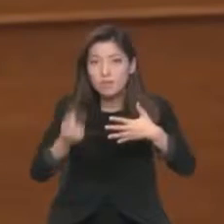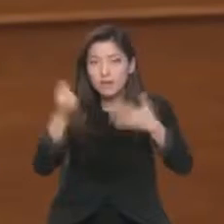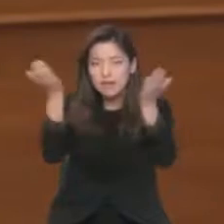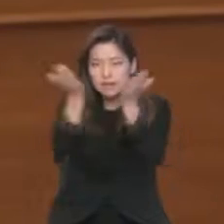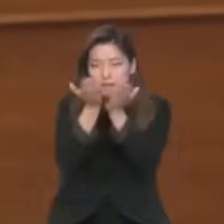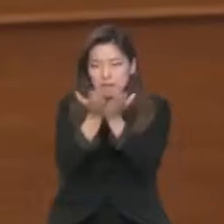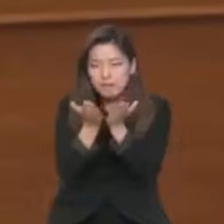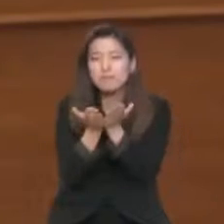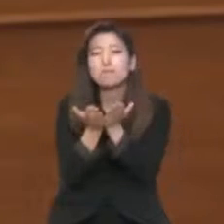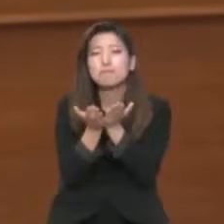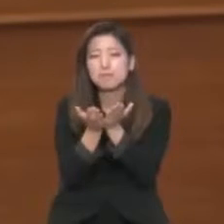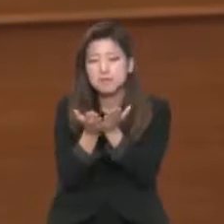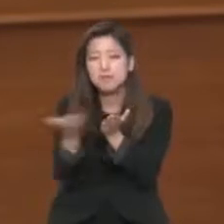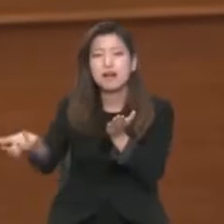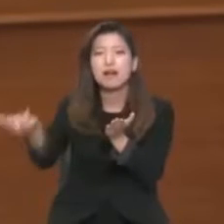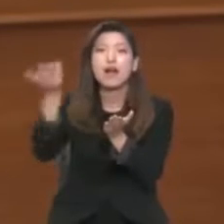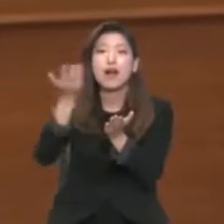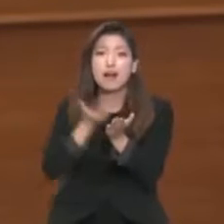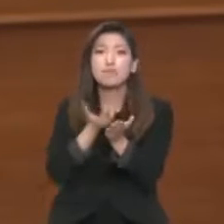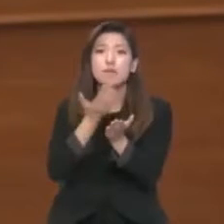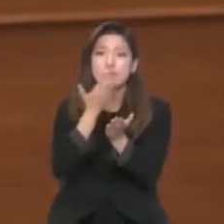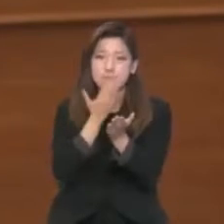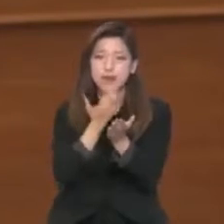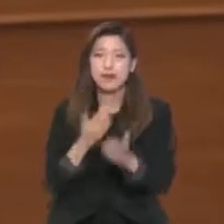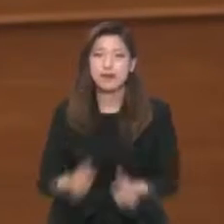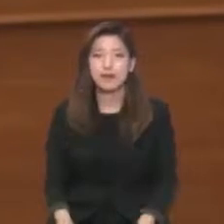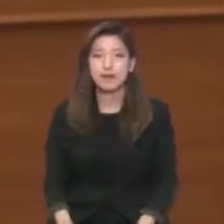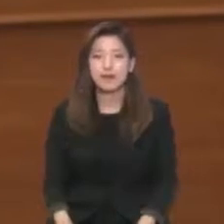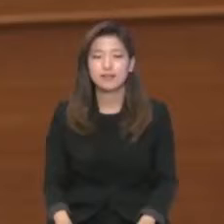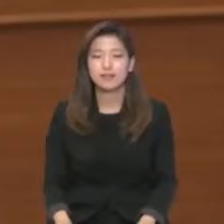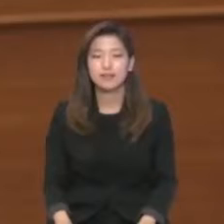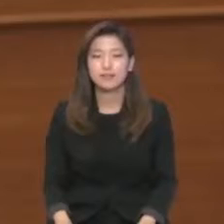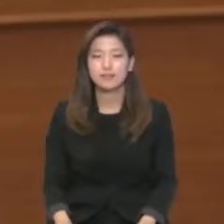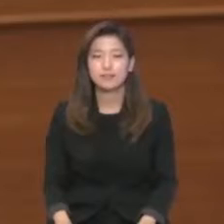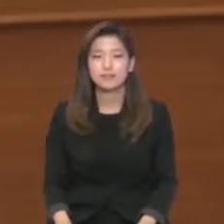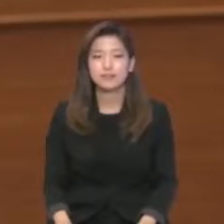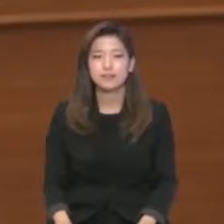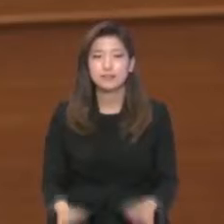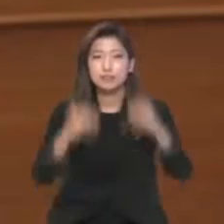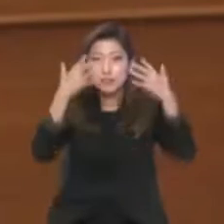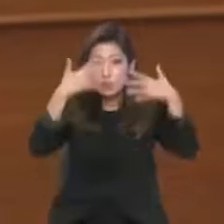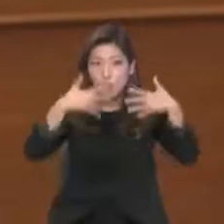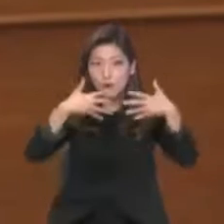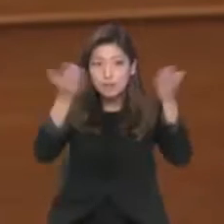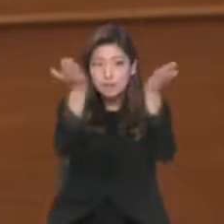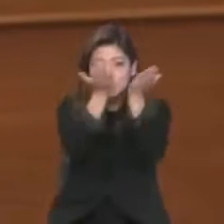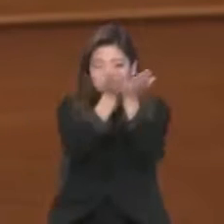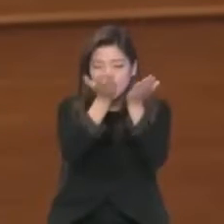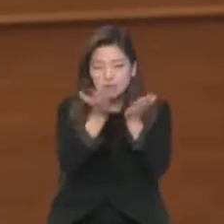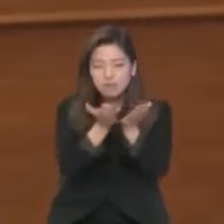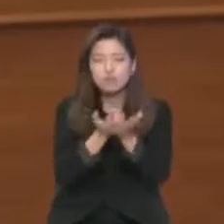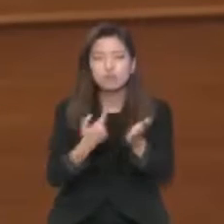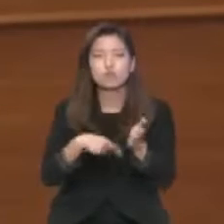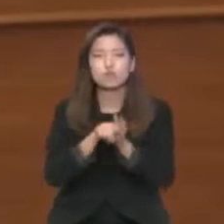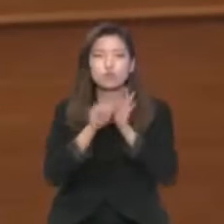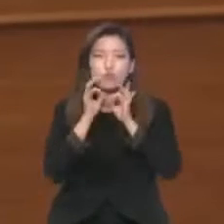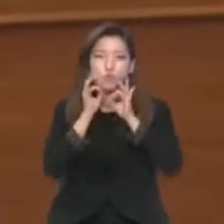조기에 이렇게 그 충족시킬 수 있도록 하는 그런 노력을 지금 현재 하고